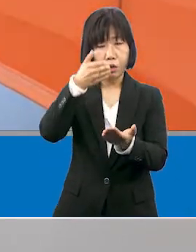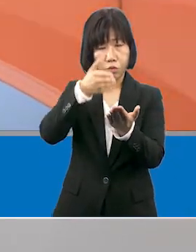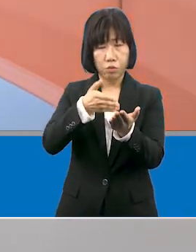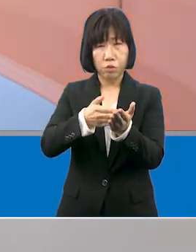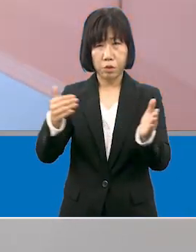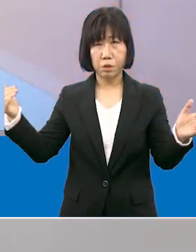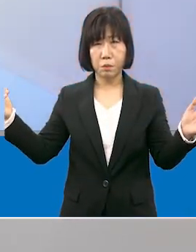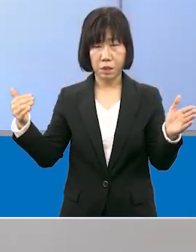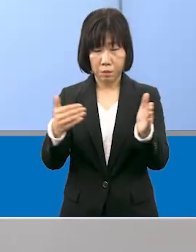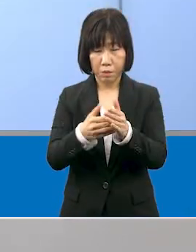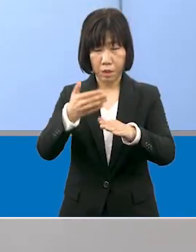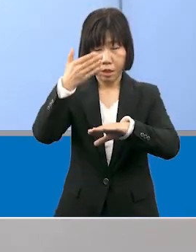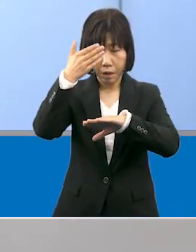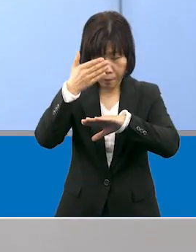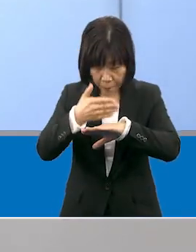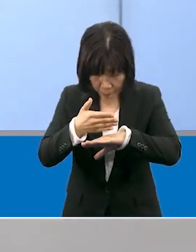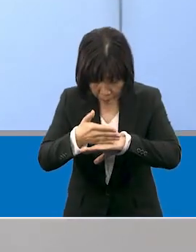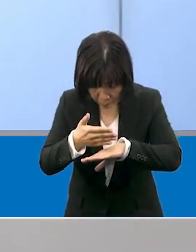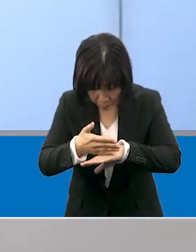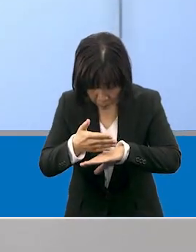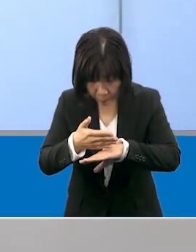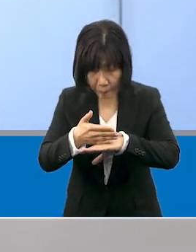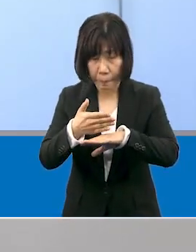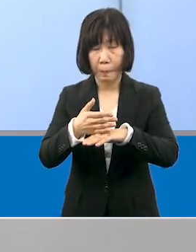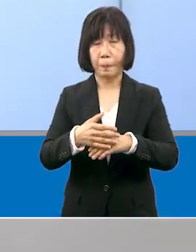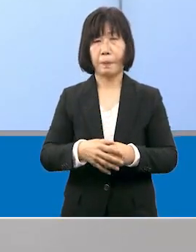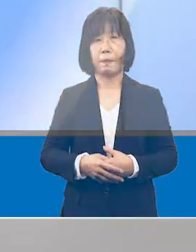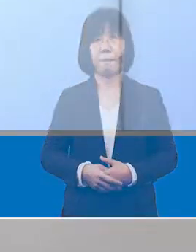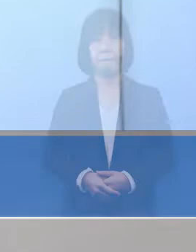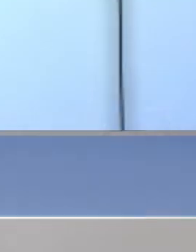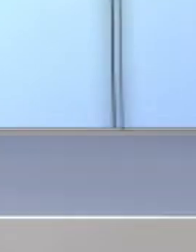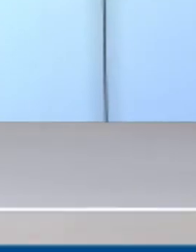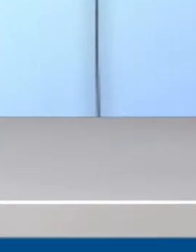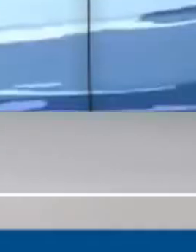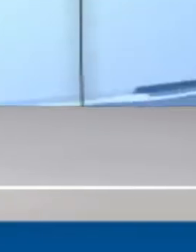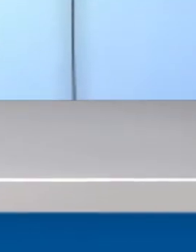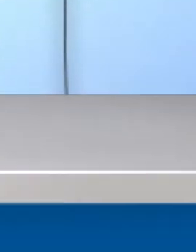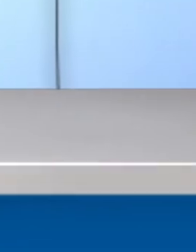dbs 주간 뉴스를 마칩니다 시청해주신 여러분 고맙습니다